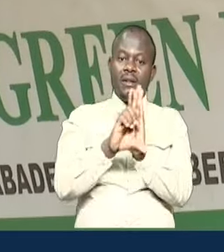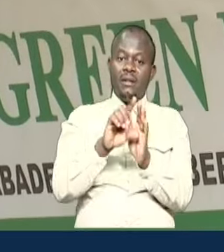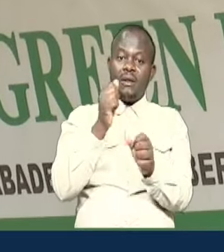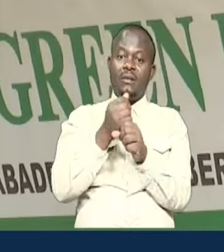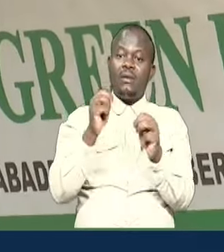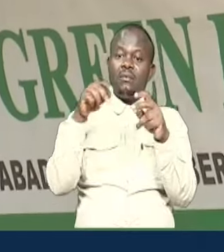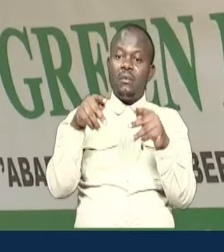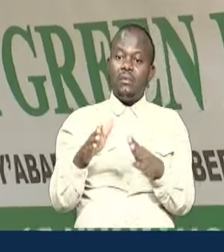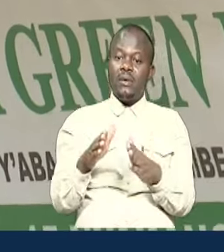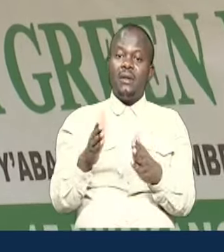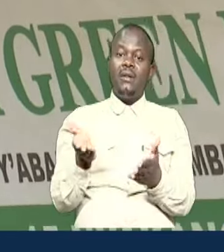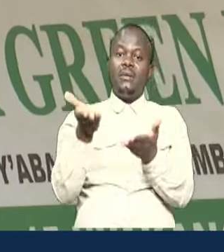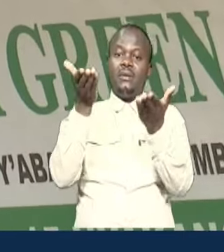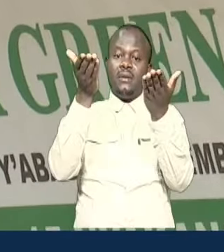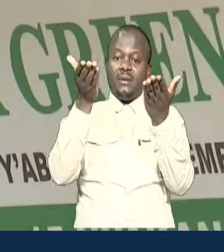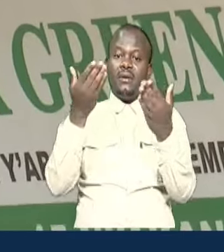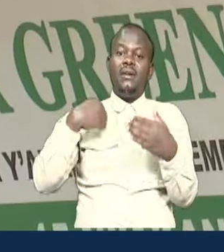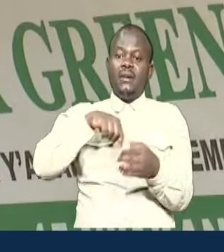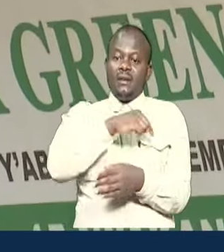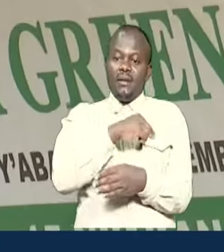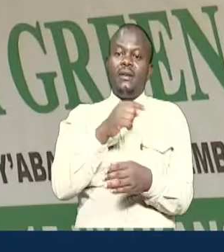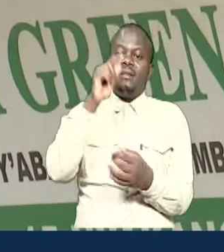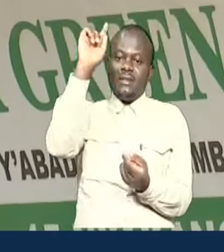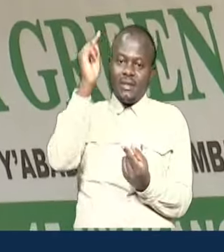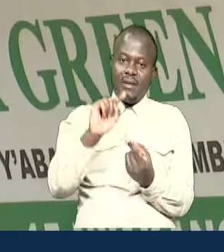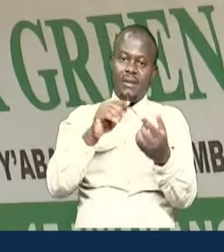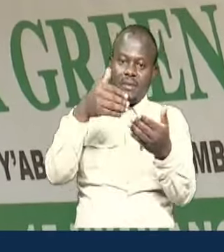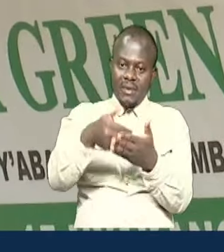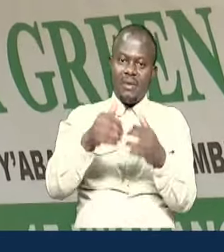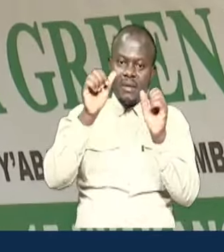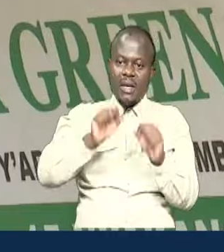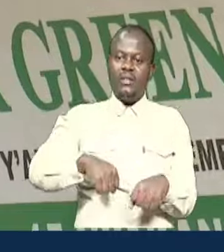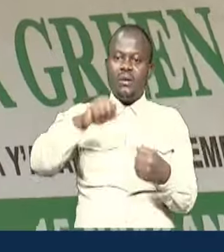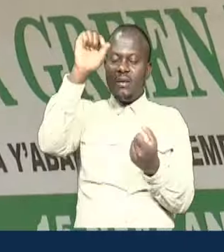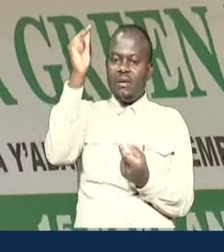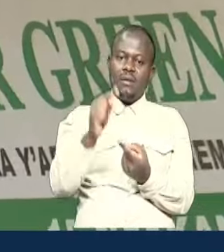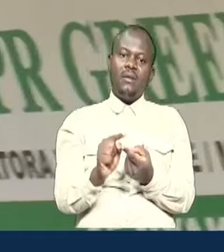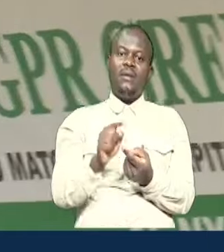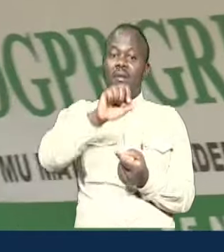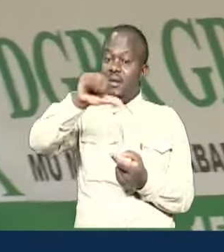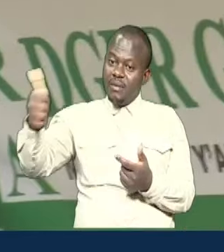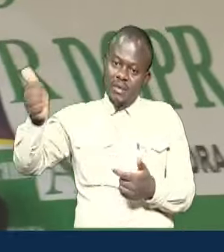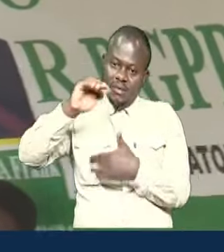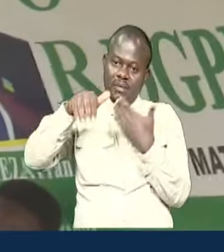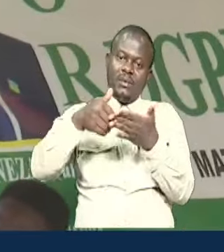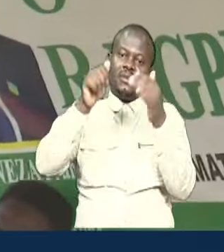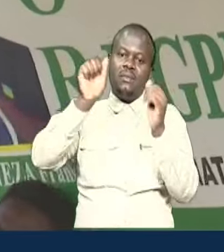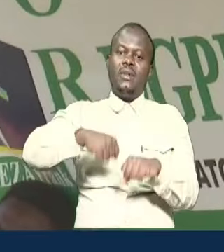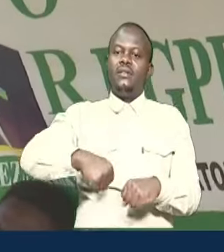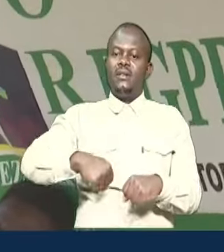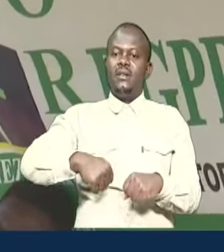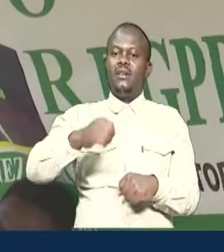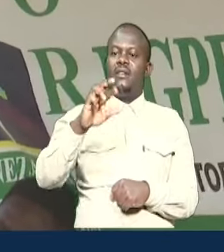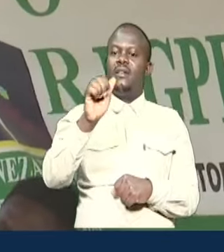n'abadepite niwuzamura njyewe ndawugabanya bigira aho birakundwa agabanuka n'ibindi nabyo byashoboka